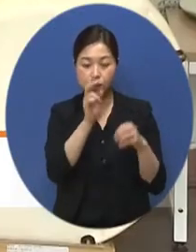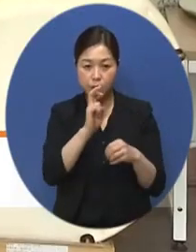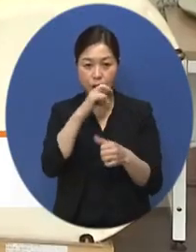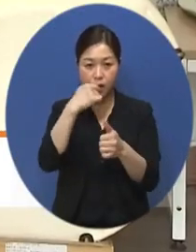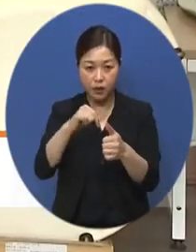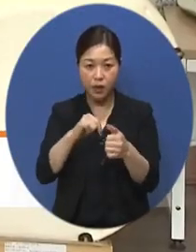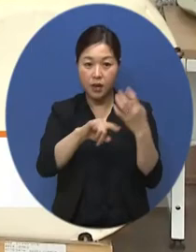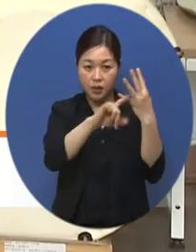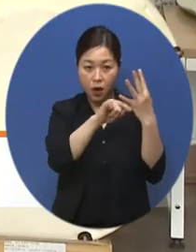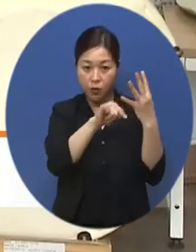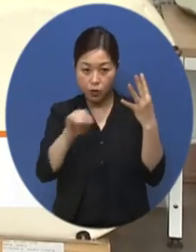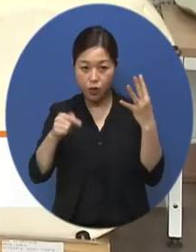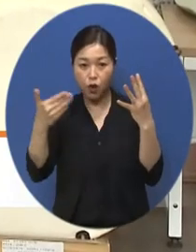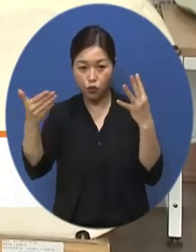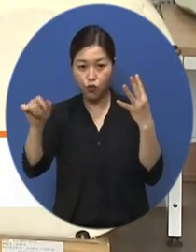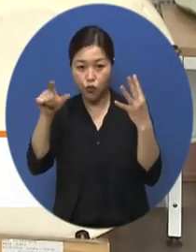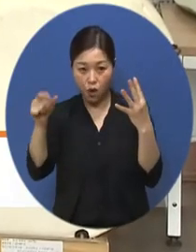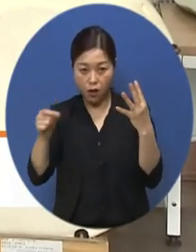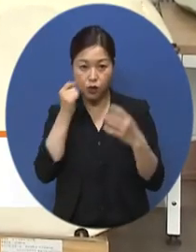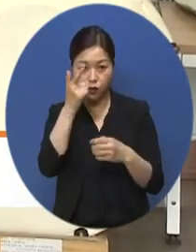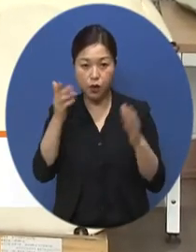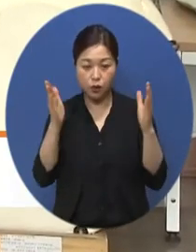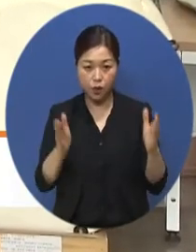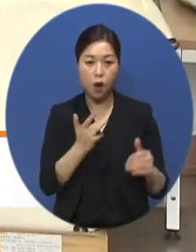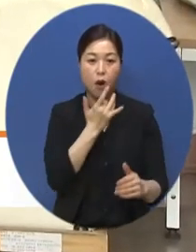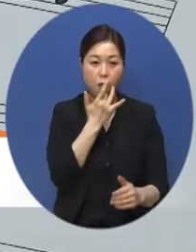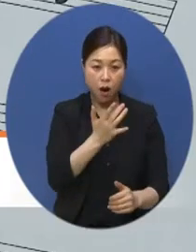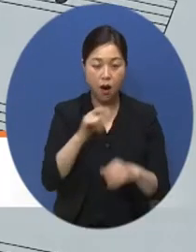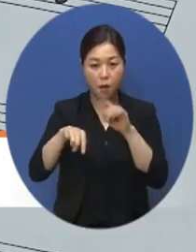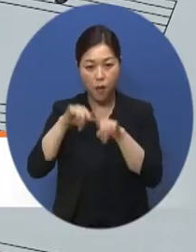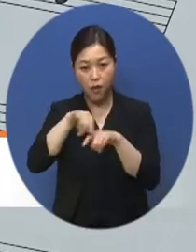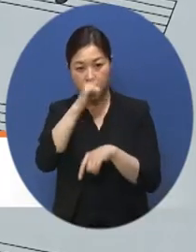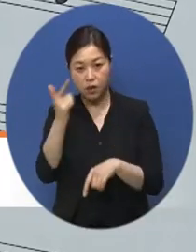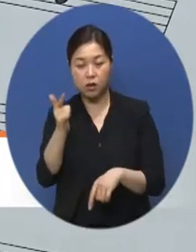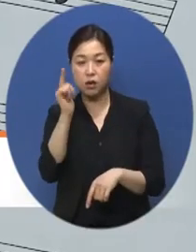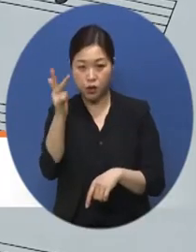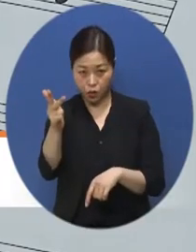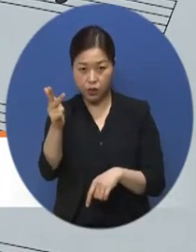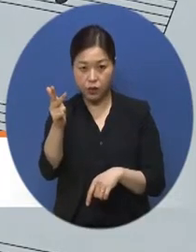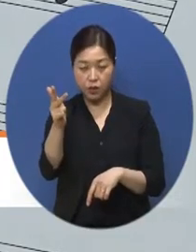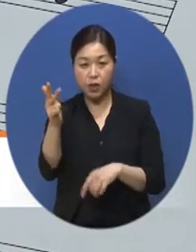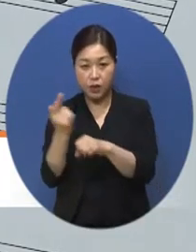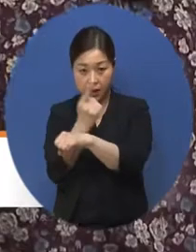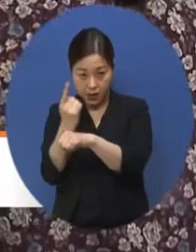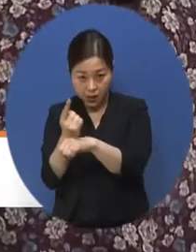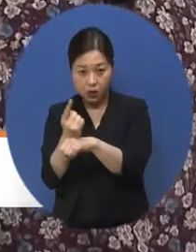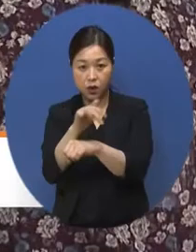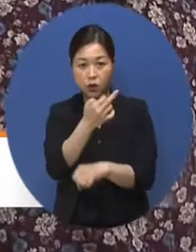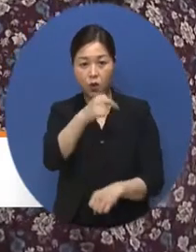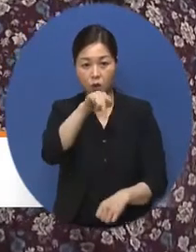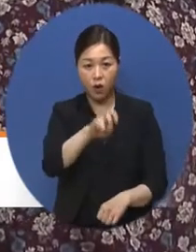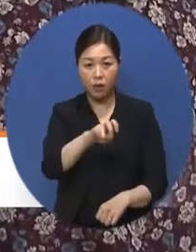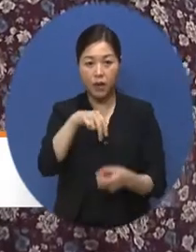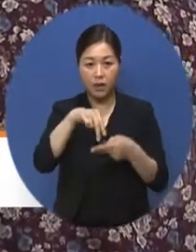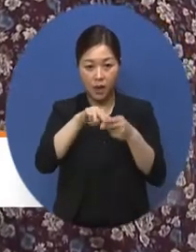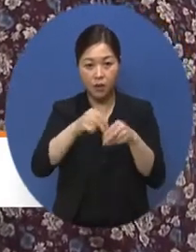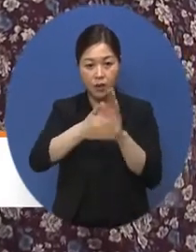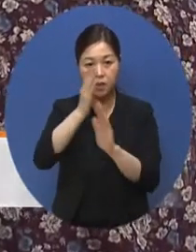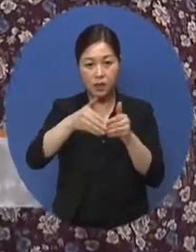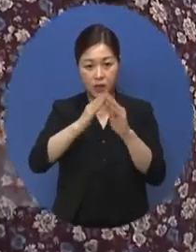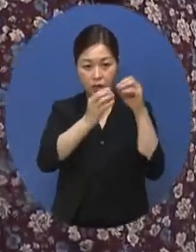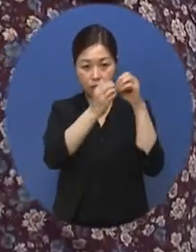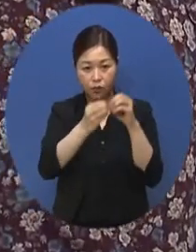9월까지 6개월 동안 매주 화요일과 목요일 저녁 7시부터 1시간 동안 노암동